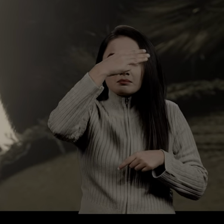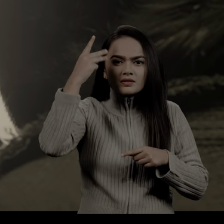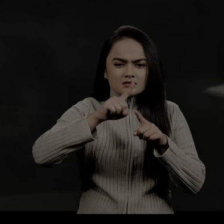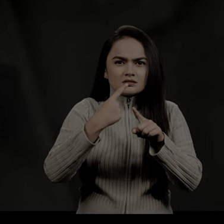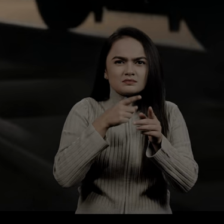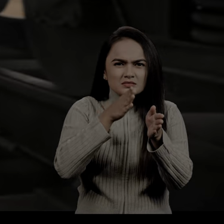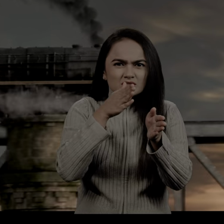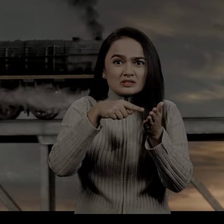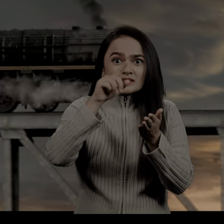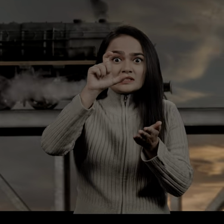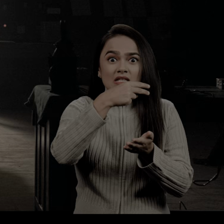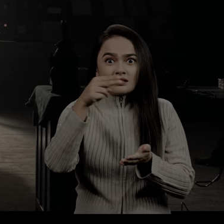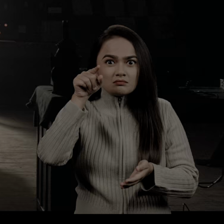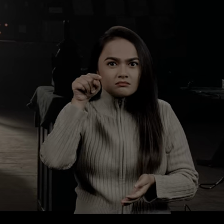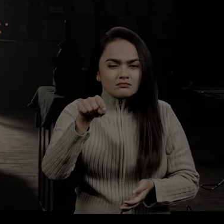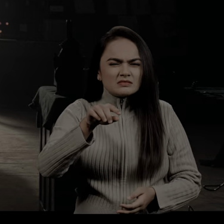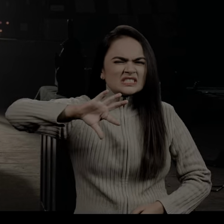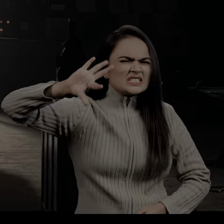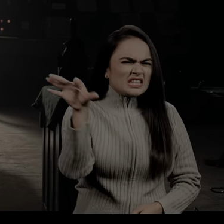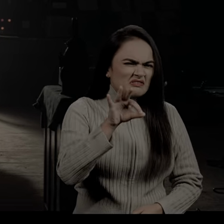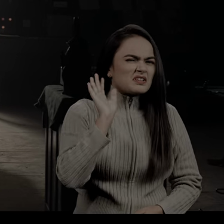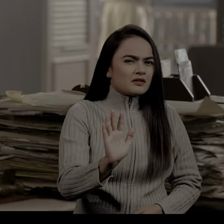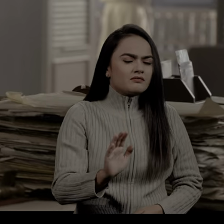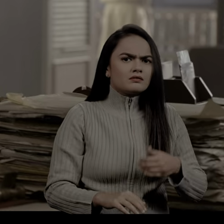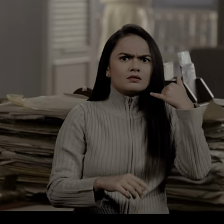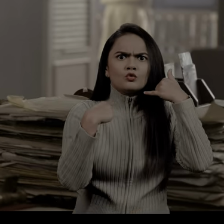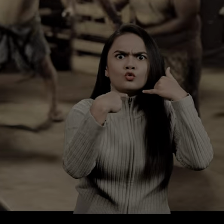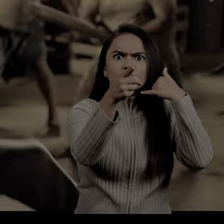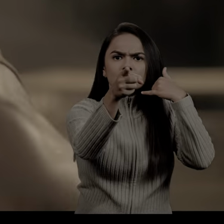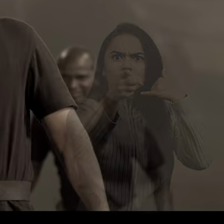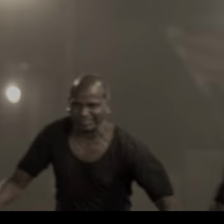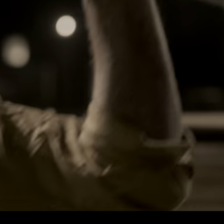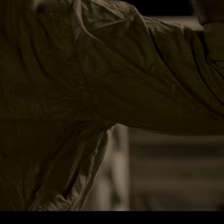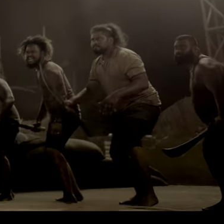సర్కార్ ఎక్స్ప్రెస్ దారిలో దోపిడీకి గురి కాబోతుంది. చూడను